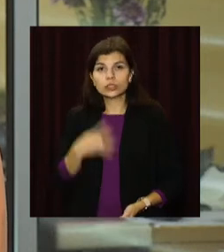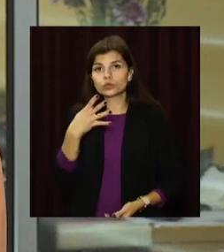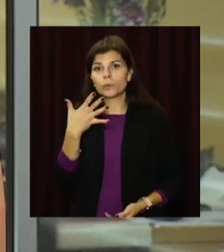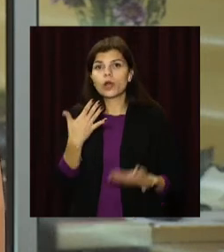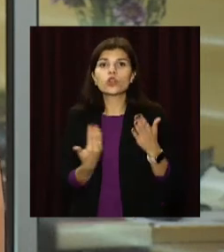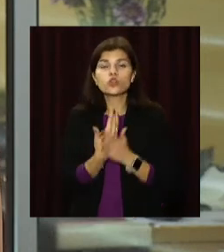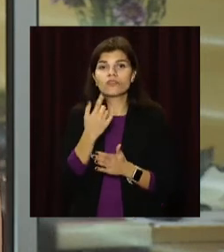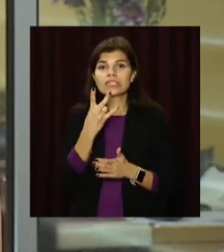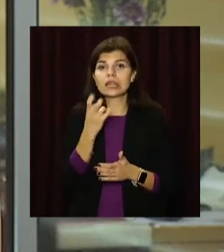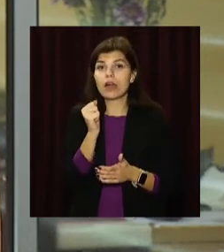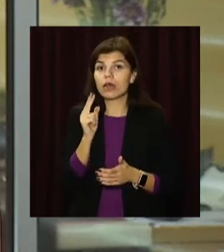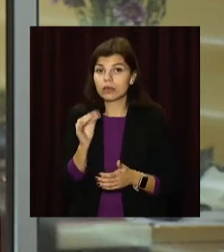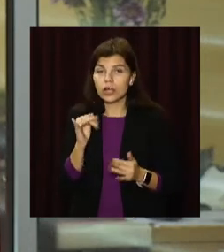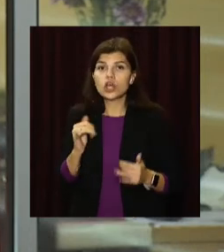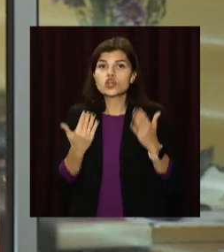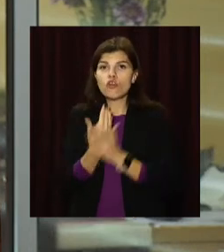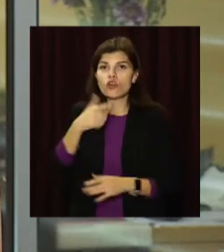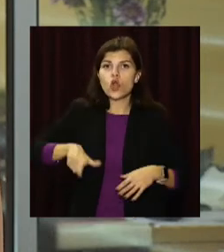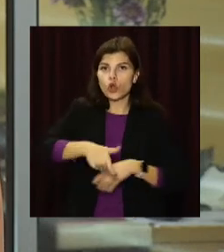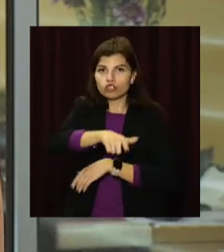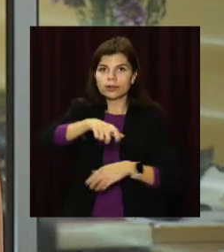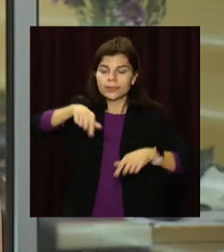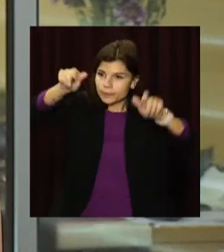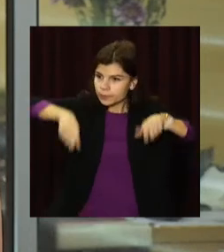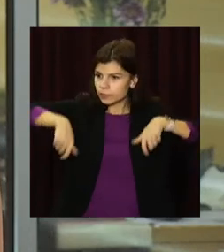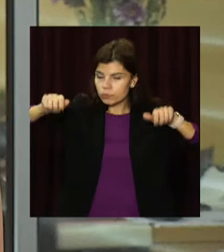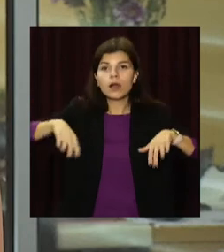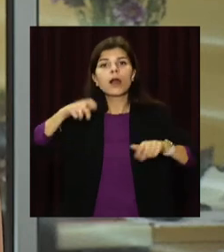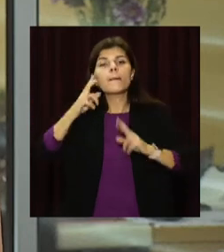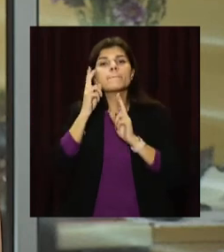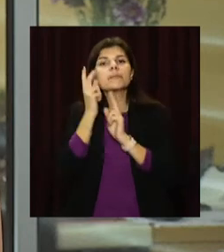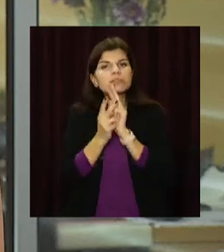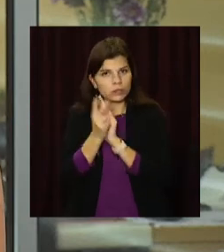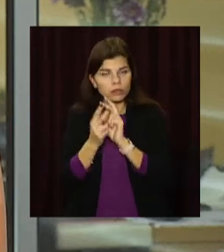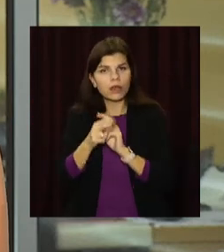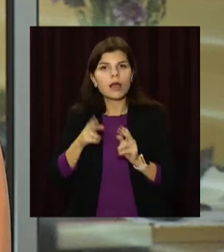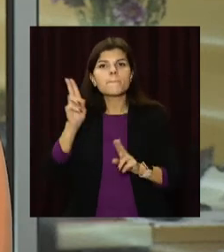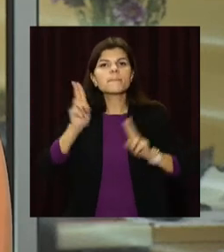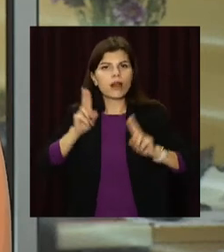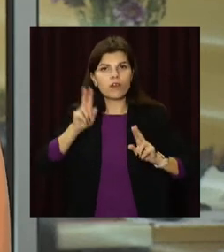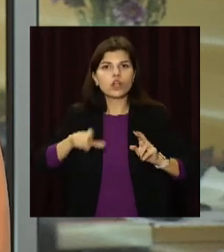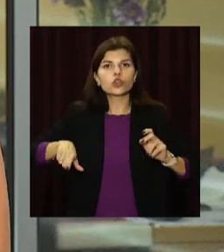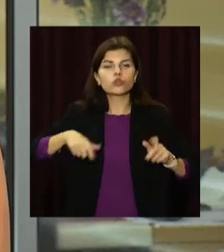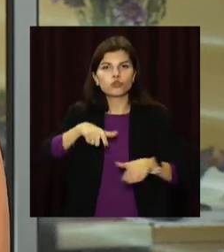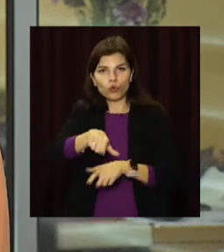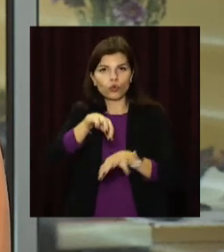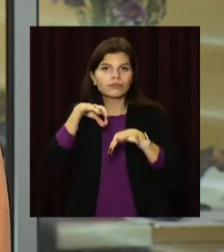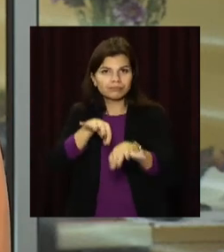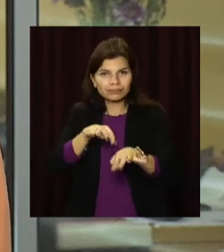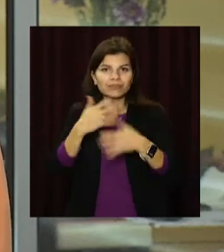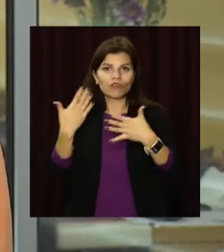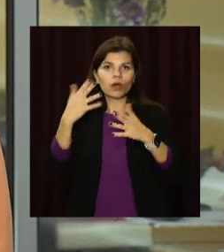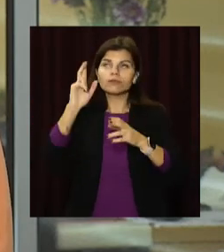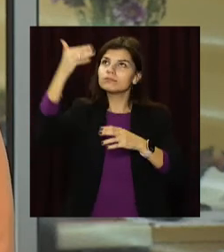П'ять нових знаків та нова дорожня розмітка. В Україні змінилися правила дорожнього руху. Здебільшого їх причесали та привели